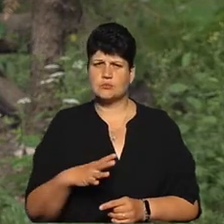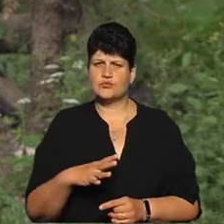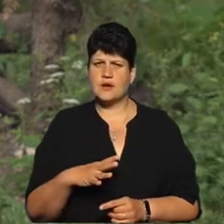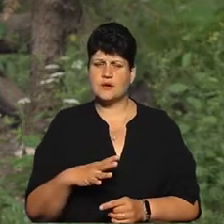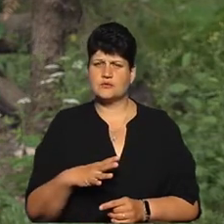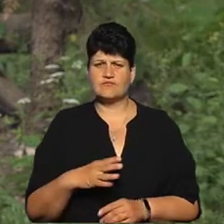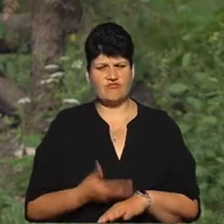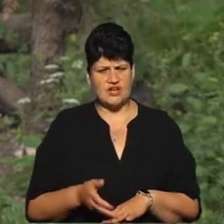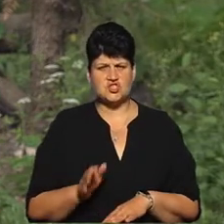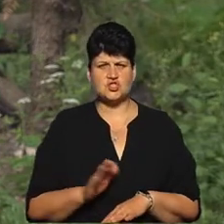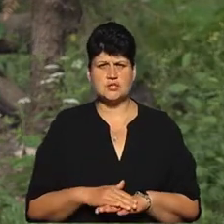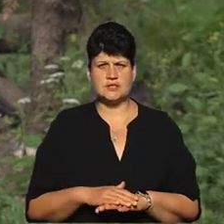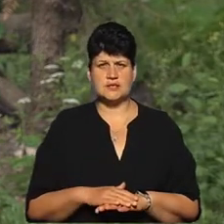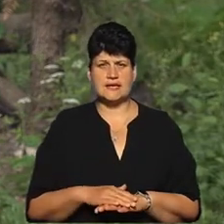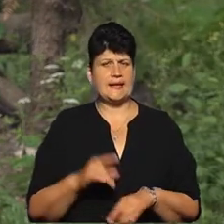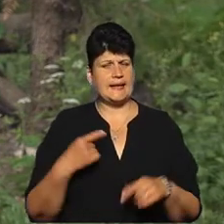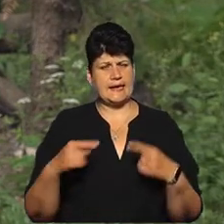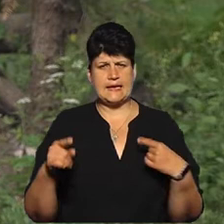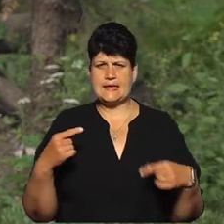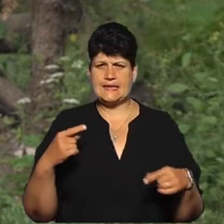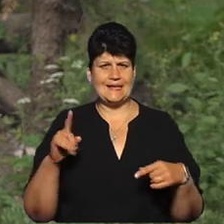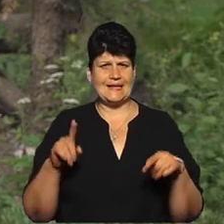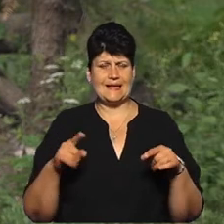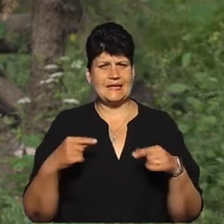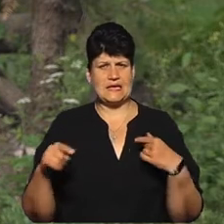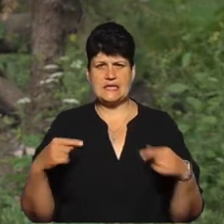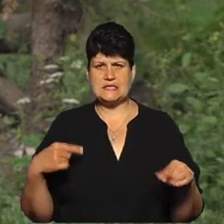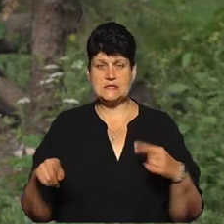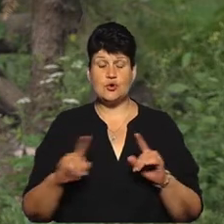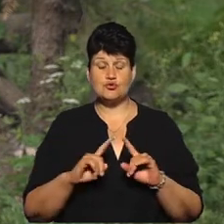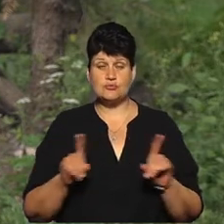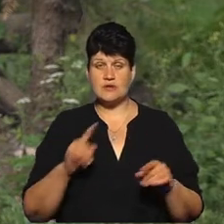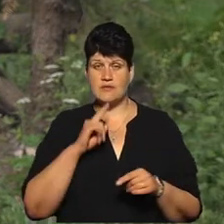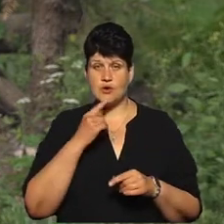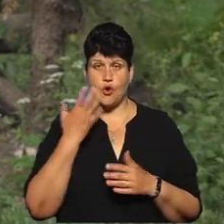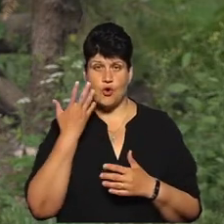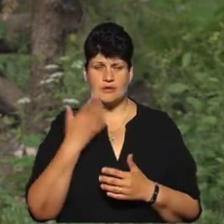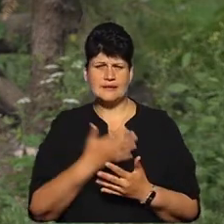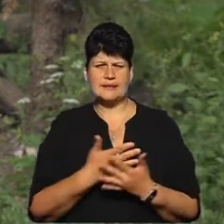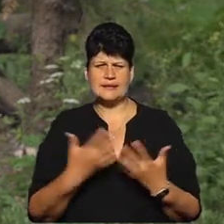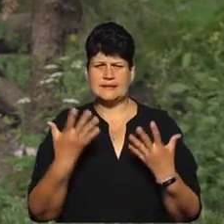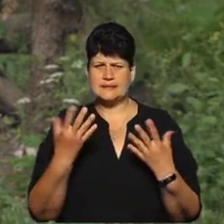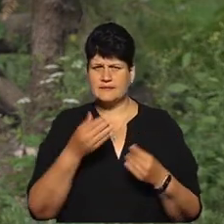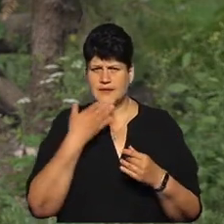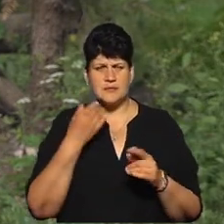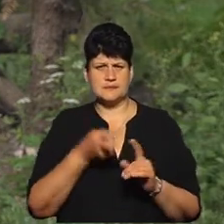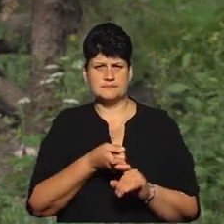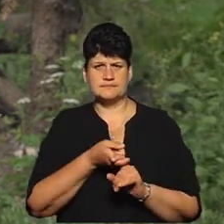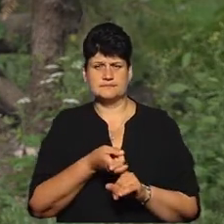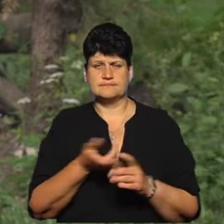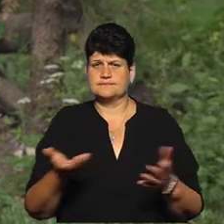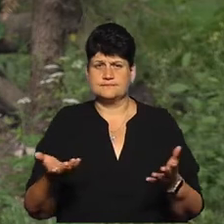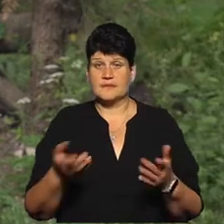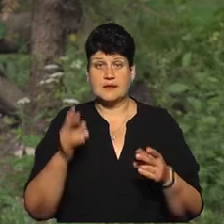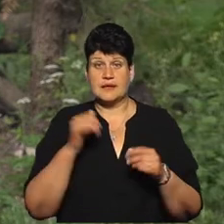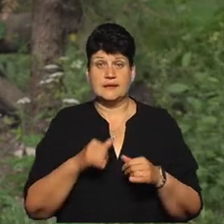періоди бувають різні. Особливо важко, коли по декілька днів не виходить на зв'язок, і ти не можеш знайти собі місця